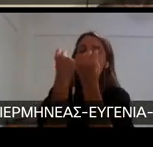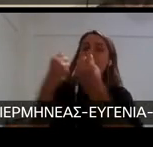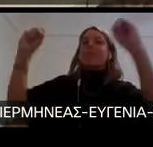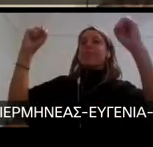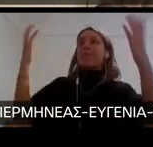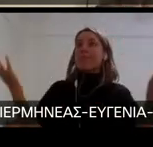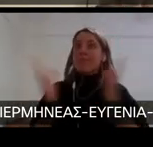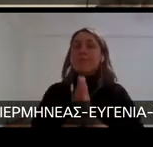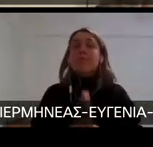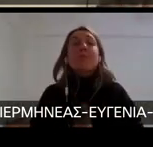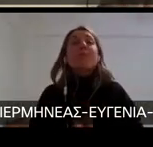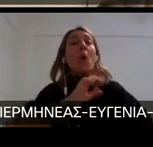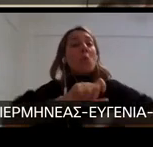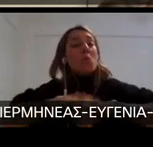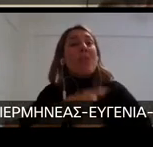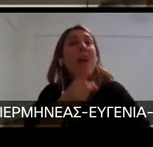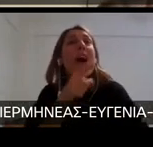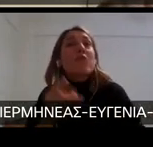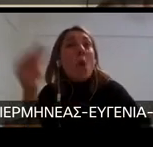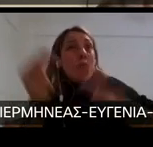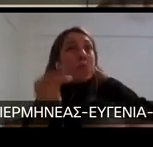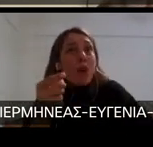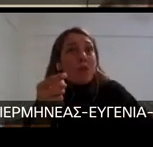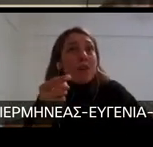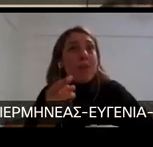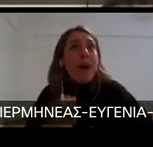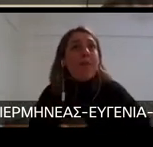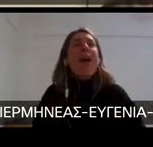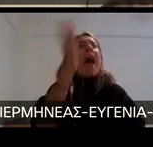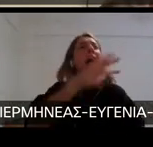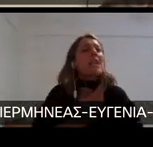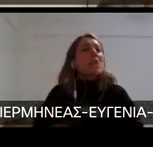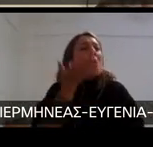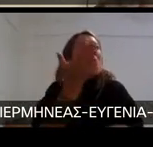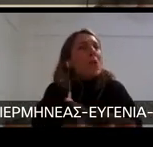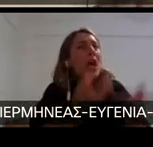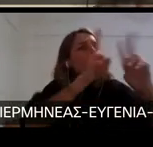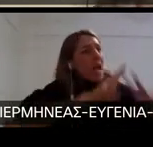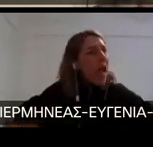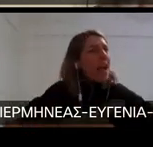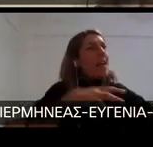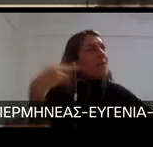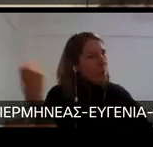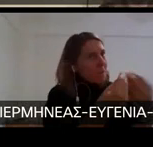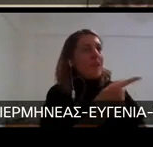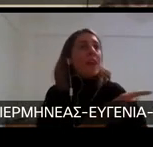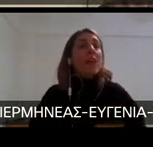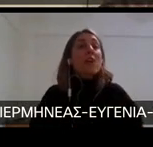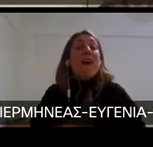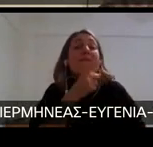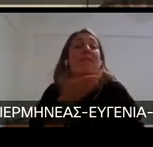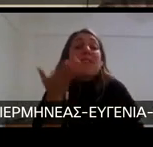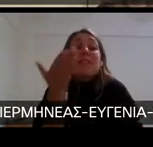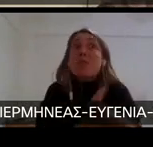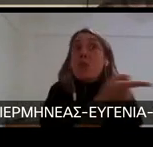να αντιμετωπίσει το φαινόμενο με άλλες προτάσεις που έχουν διατυπωθεί στη βιβλιογραφία, παρότι οι άλλες προτάσεις συναντούν σημαντικές